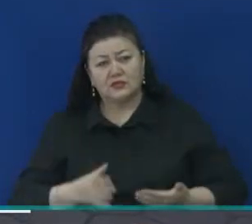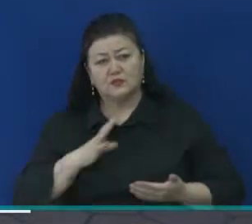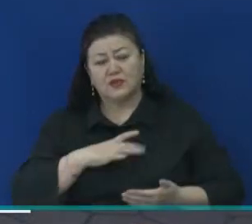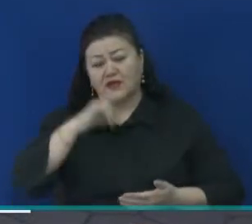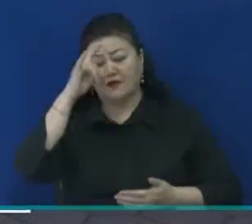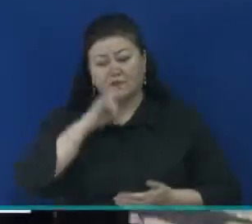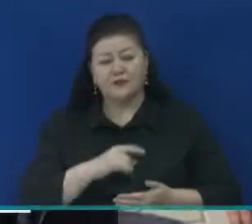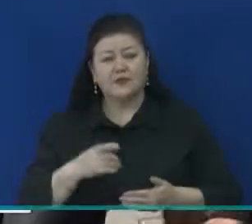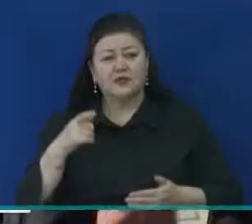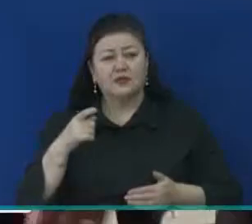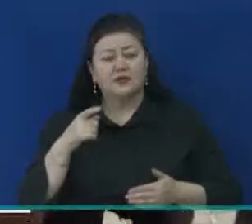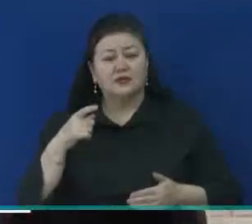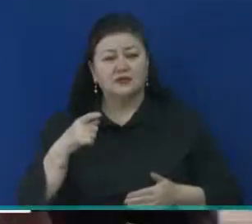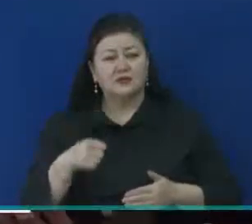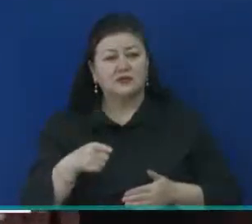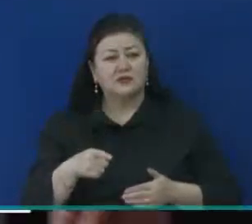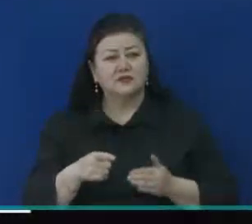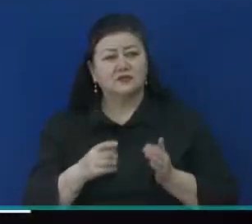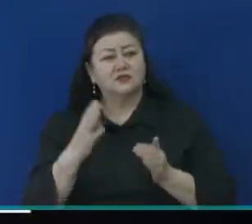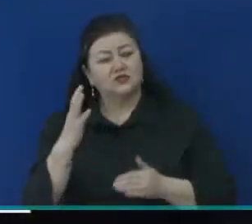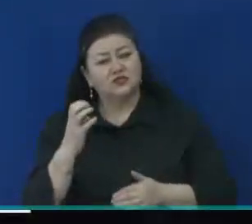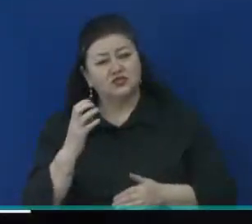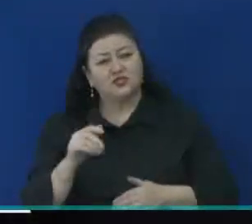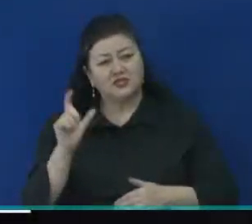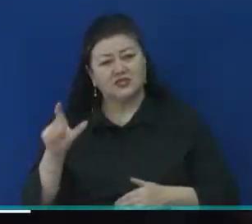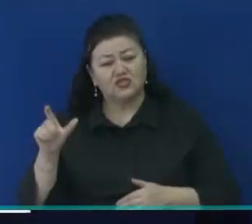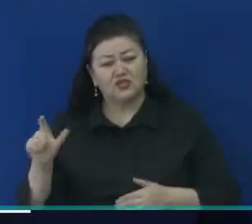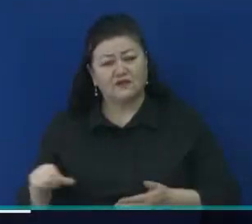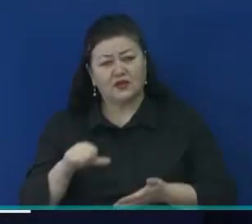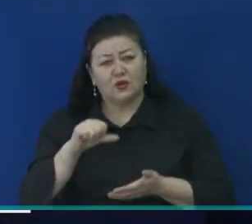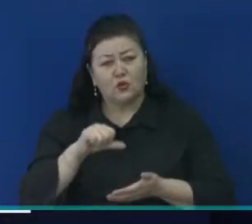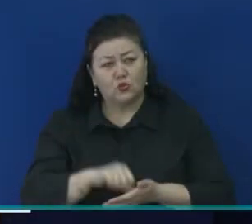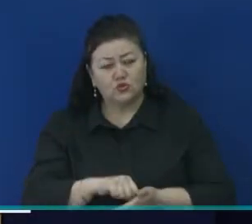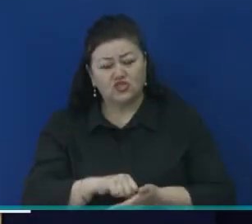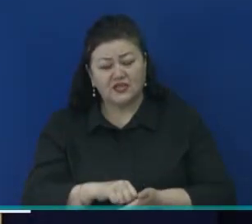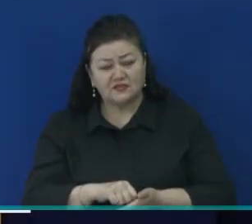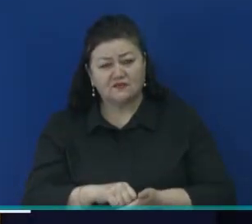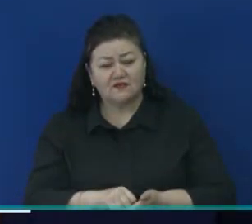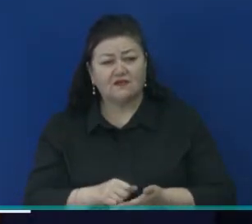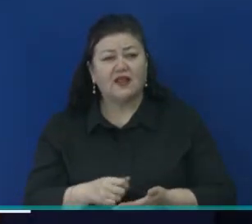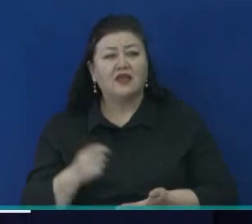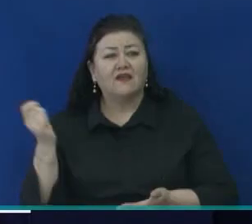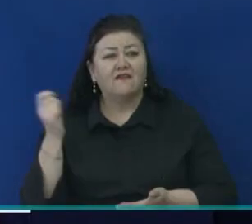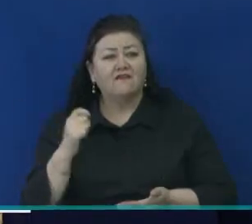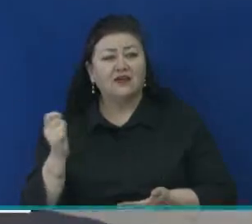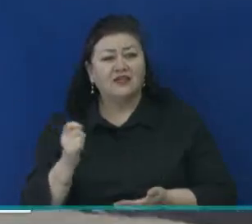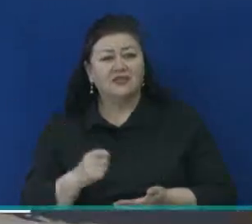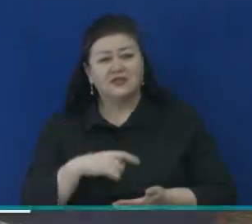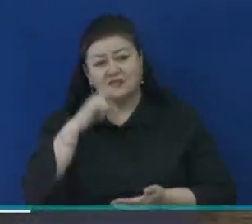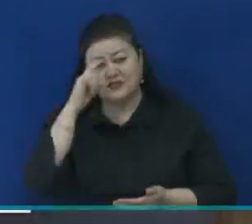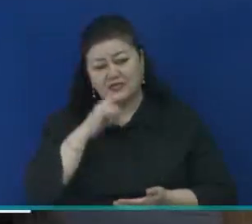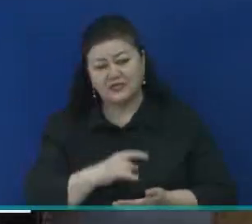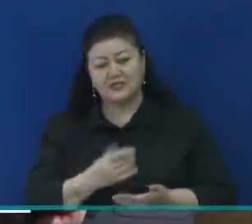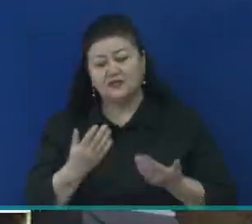соғысына 1400 жас сарбаз аттанған. Оның 44-ті майданда қаза тапса, екеуі із-түссіз жоғалған. Олардың